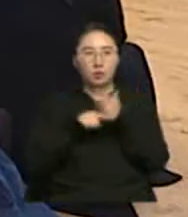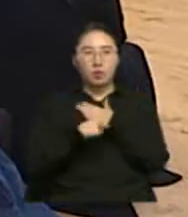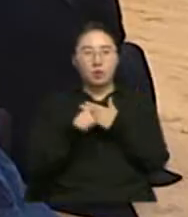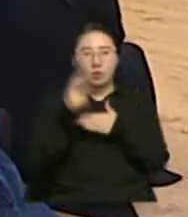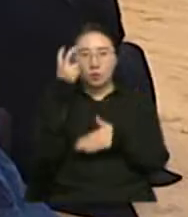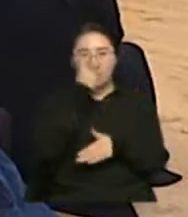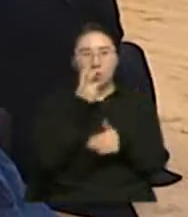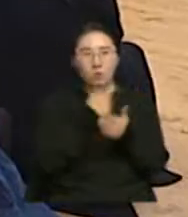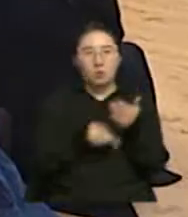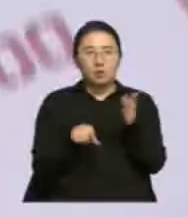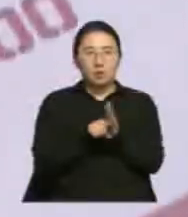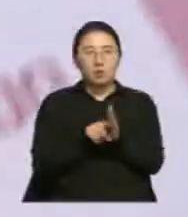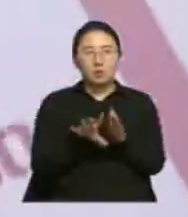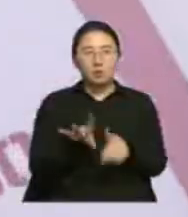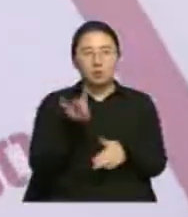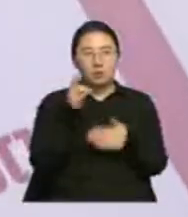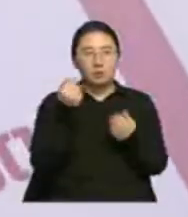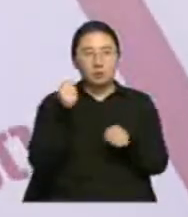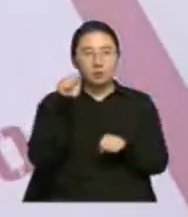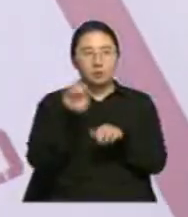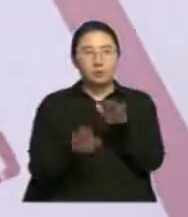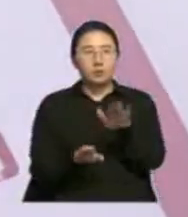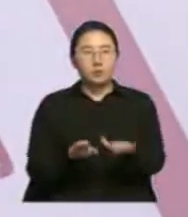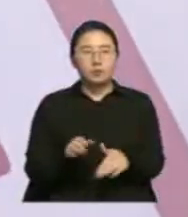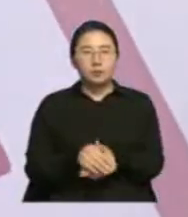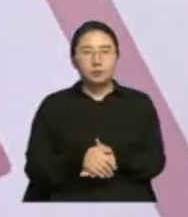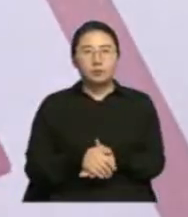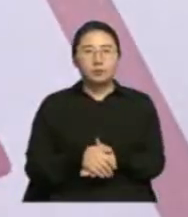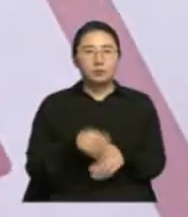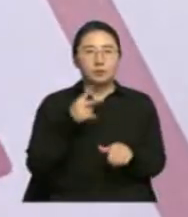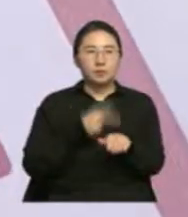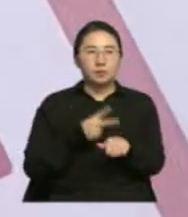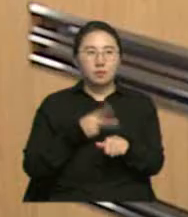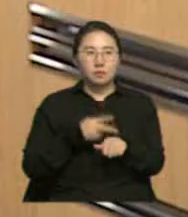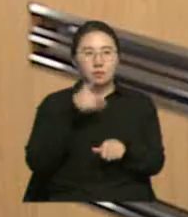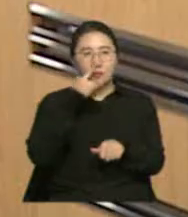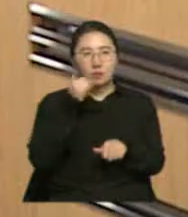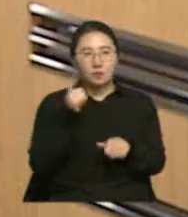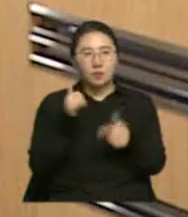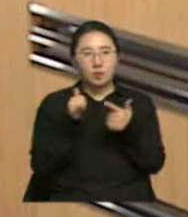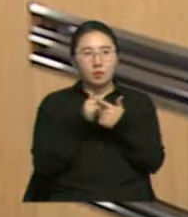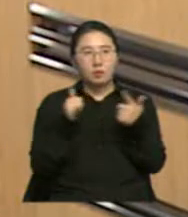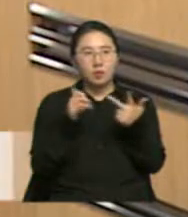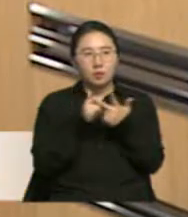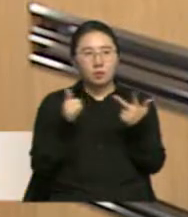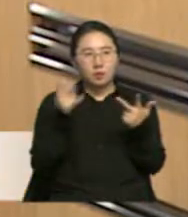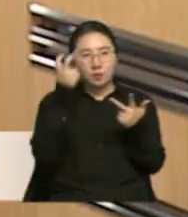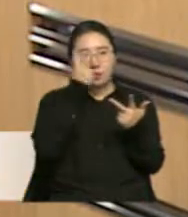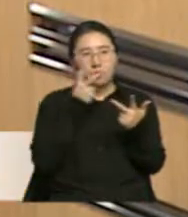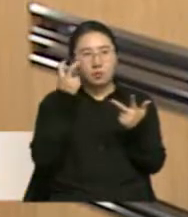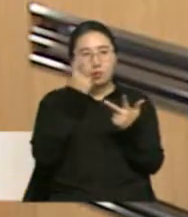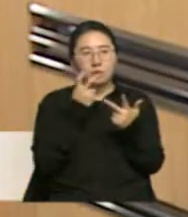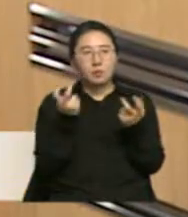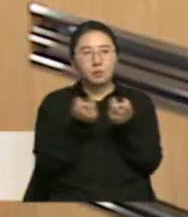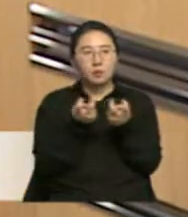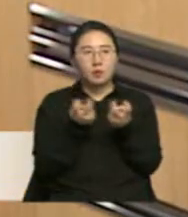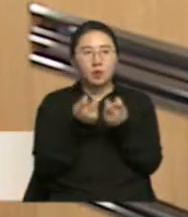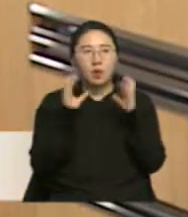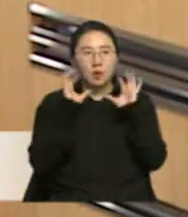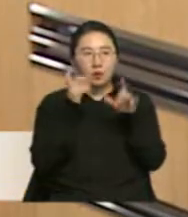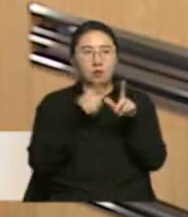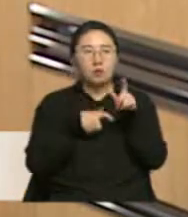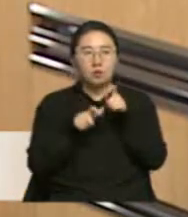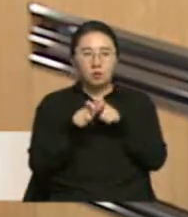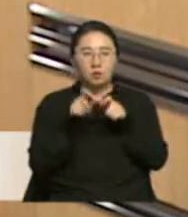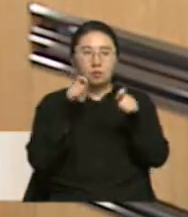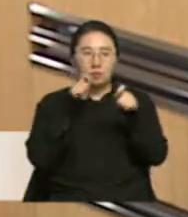초등 돌봄을 위한 첫 발을 내디뎠습니다. 뭐 교사 한 명당 6명에서 7명의 아이들을 보는 시스템이기 때문에 아이들하고 좀